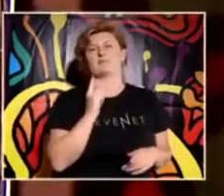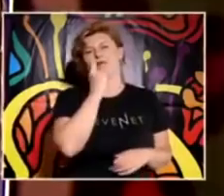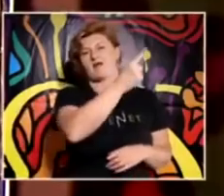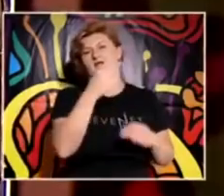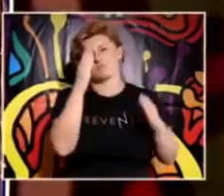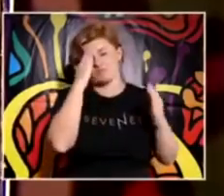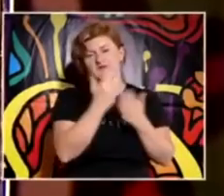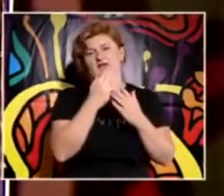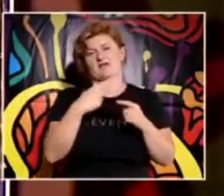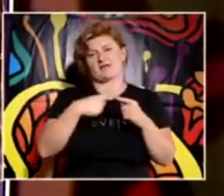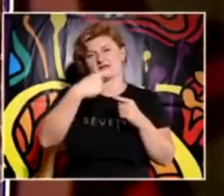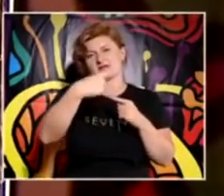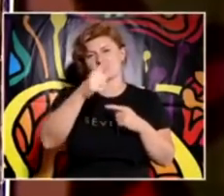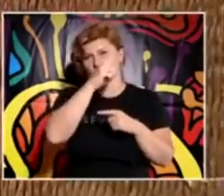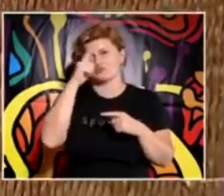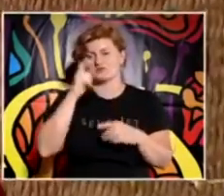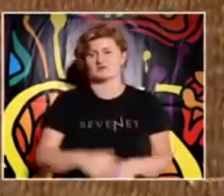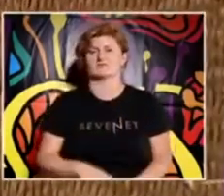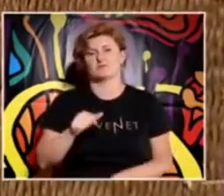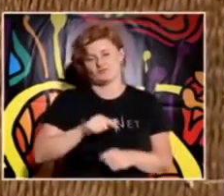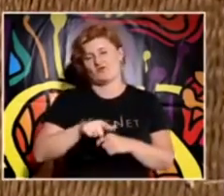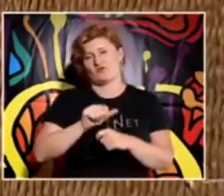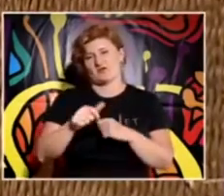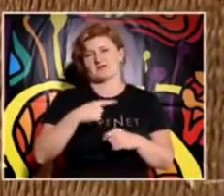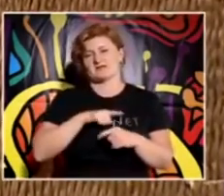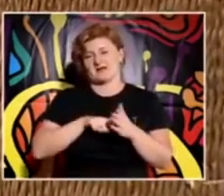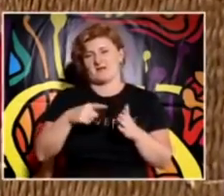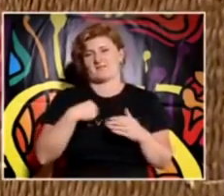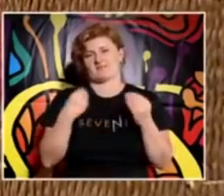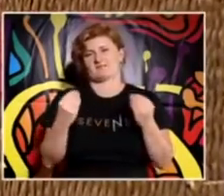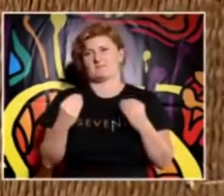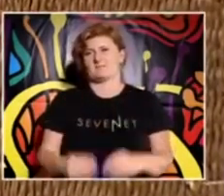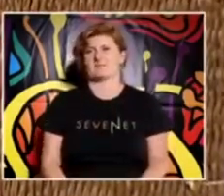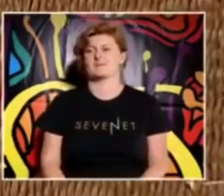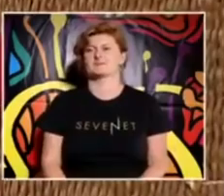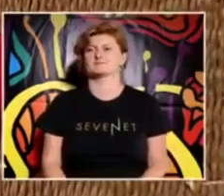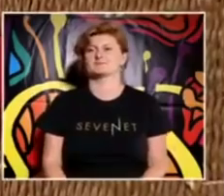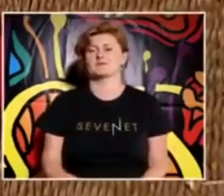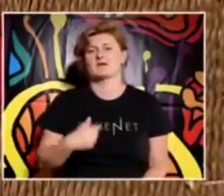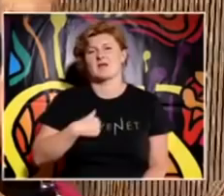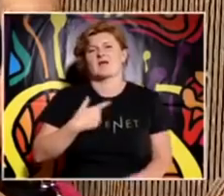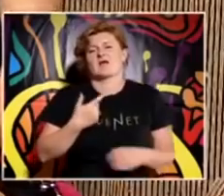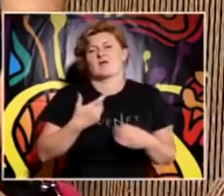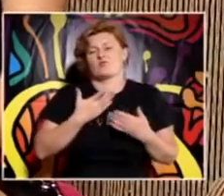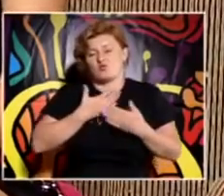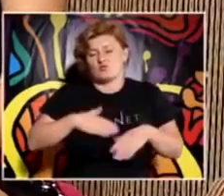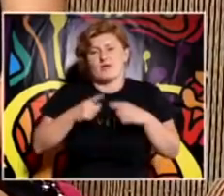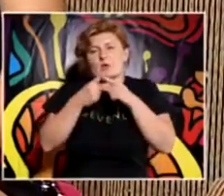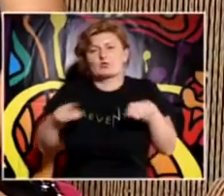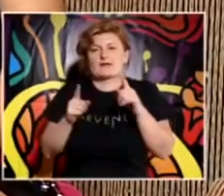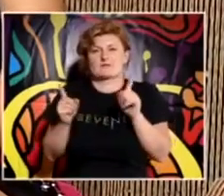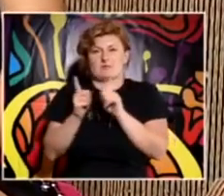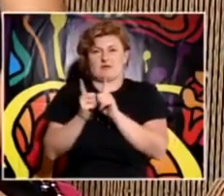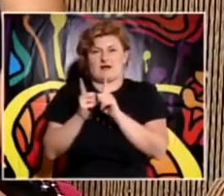ludzi. Więc to jest idealne. Dla mnie jestem amatorką po prostu takich właśnie krótkich spotkań. Jest coś